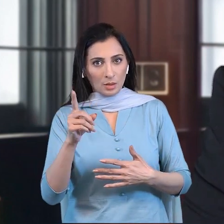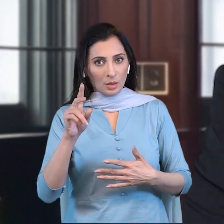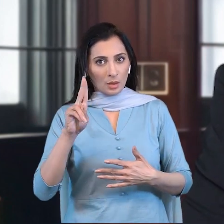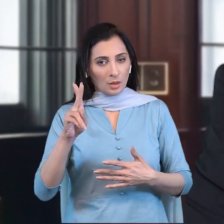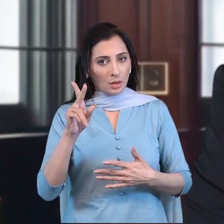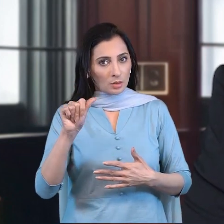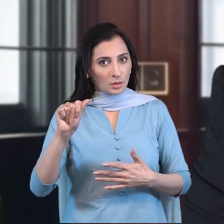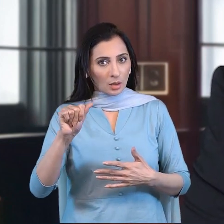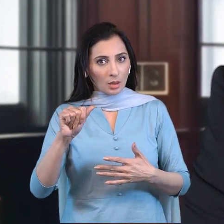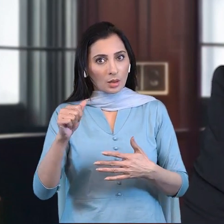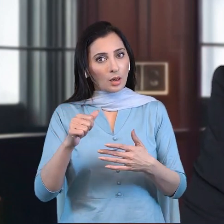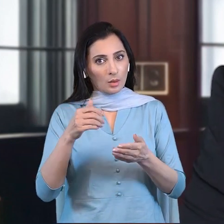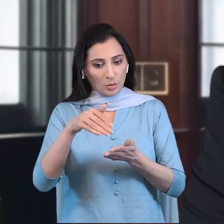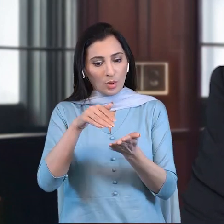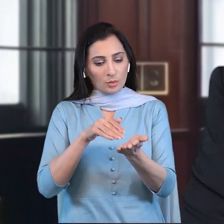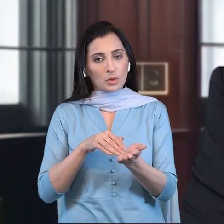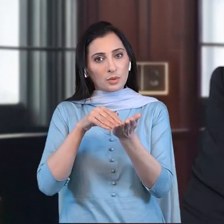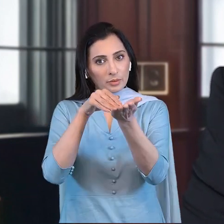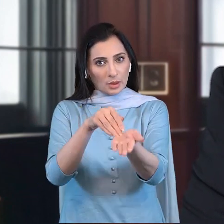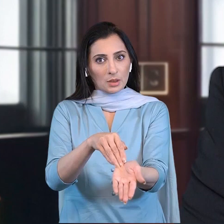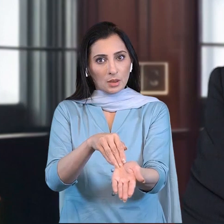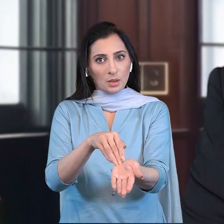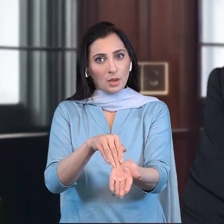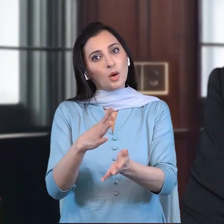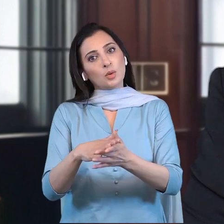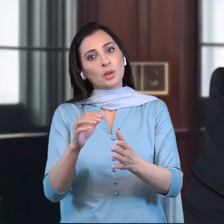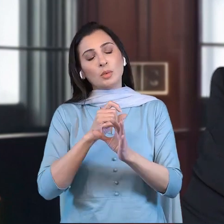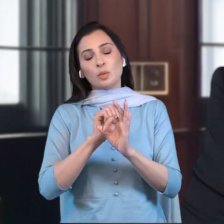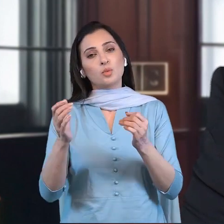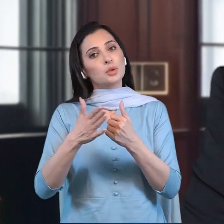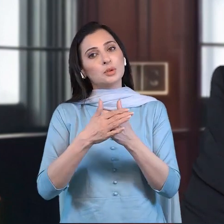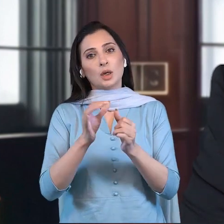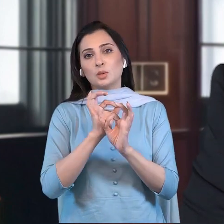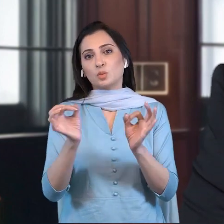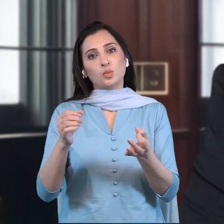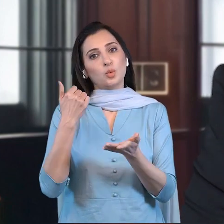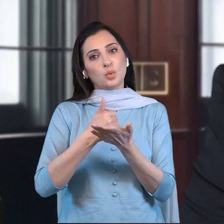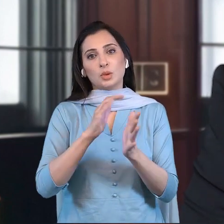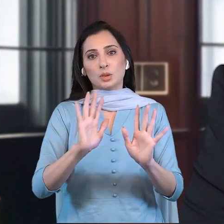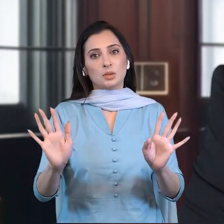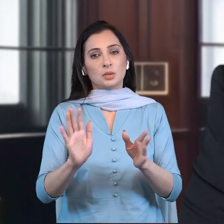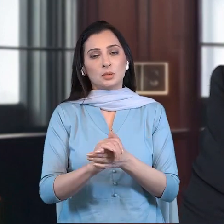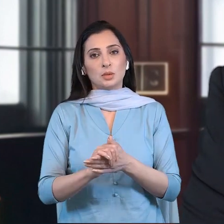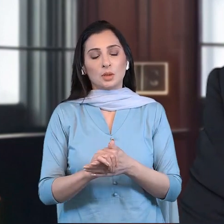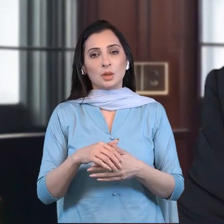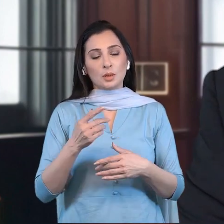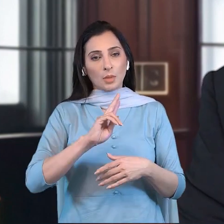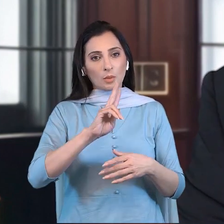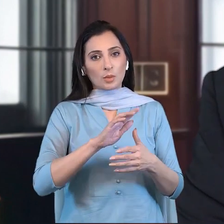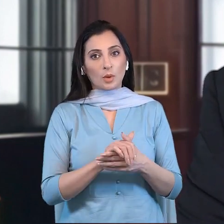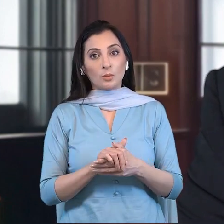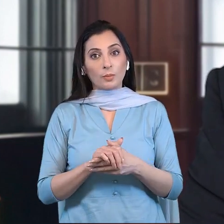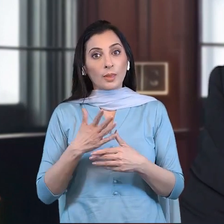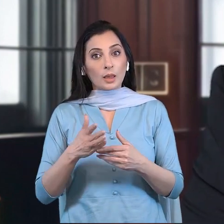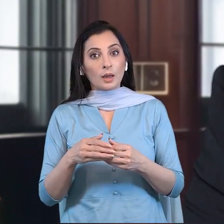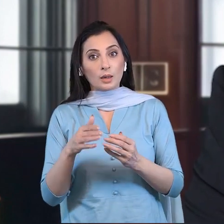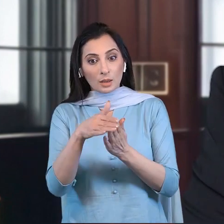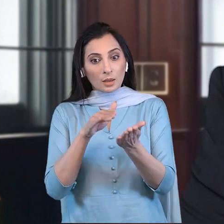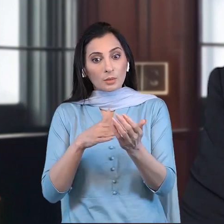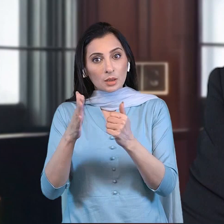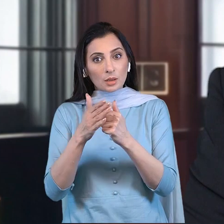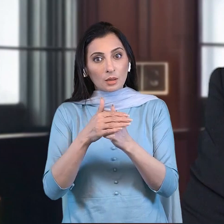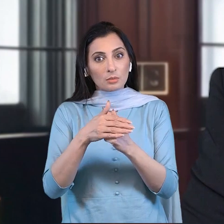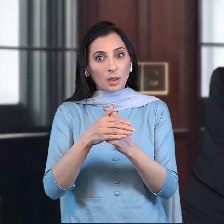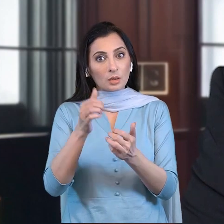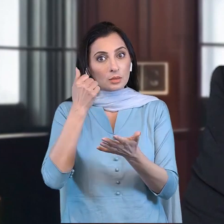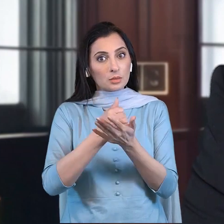ہو تو شادی اللیگل نہیں ہوتی، ارریگولر ہوتی ہے۔ وہ اس کو جب رجسٹر ہو جائے تو وہ پھر لیگلائزڈ